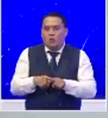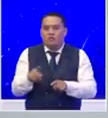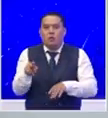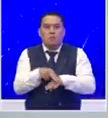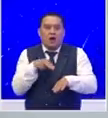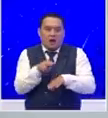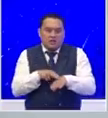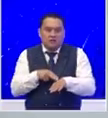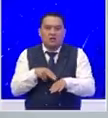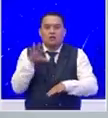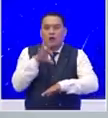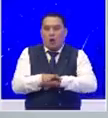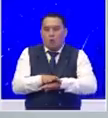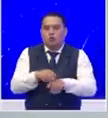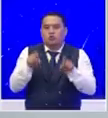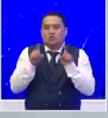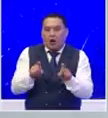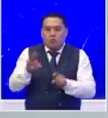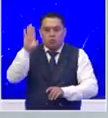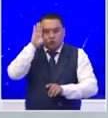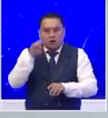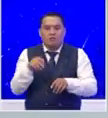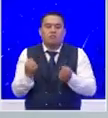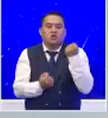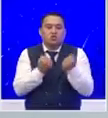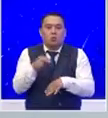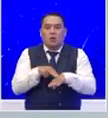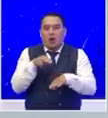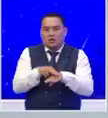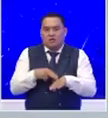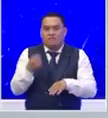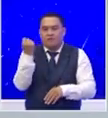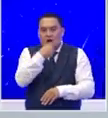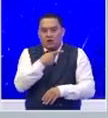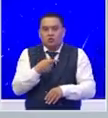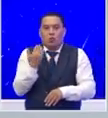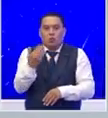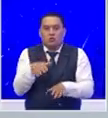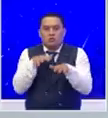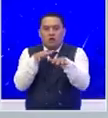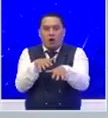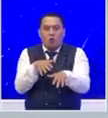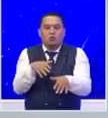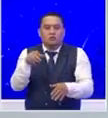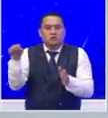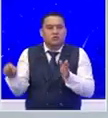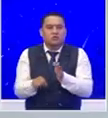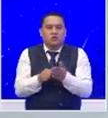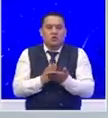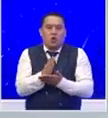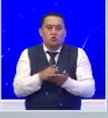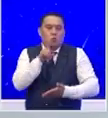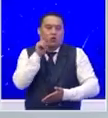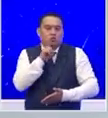появляются полицейские, которые усаживают мужчину в патрульный автомобиль. Как выяснилось, дебошир накинулся с ножом на неизвестного ему